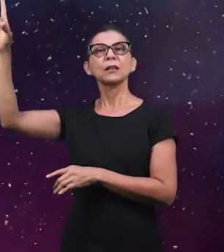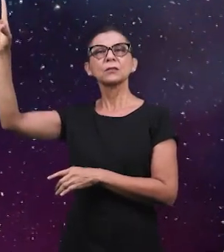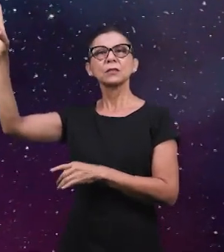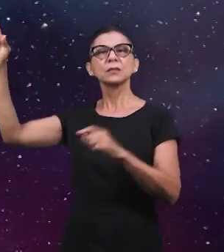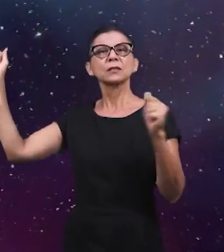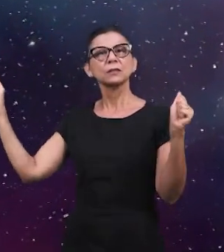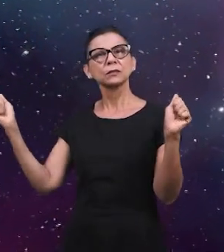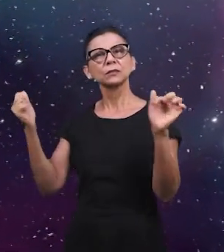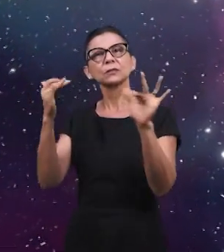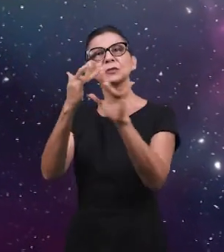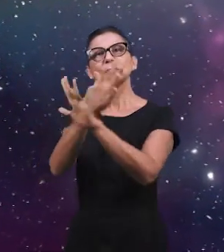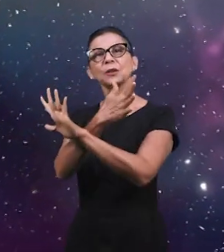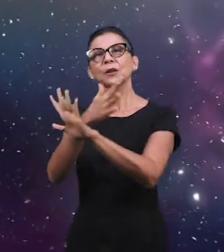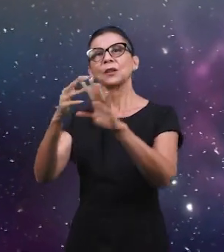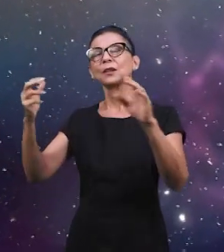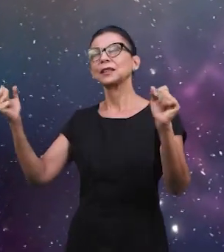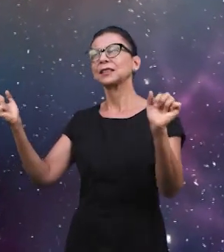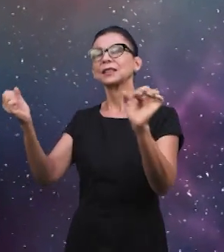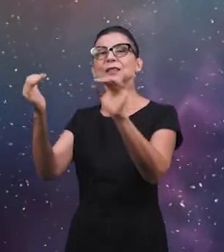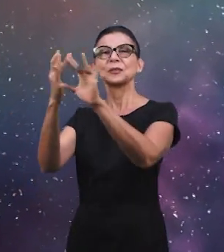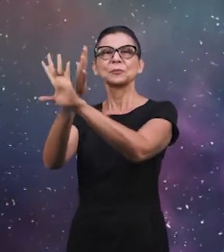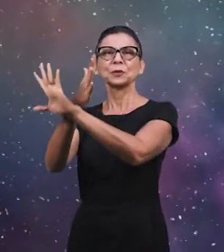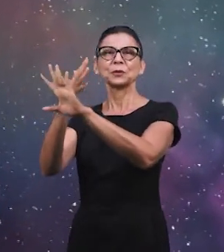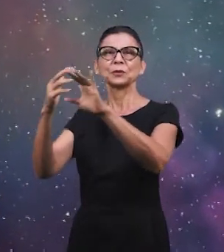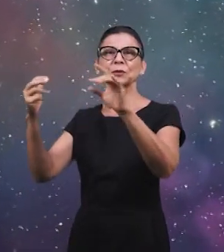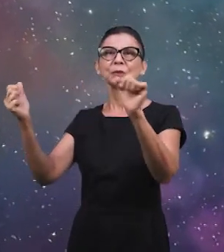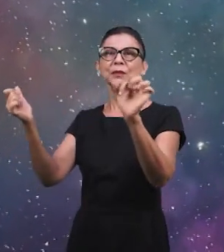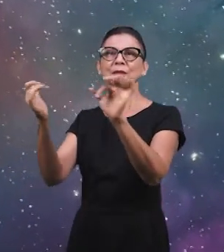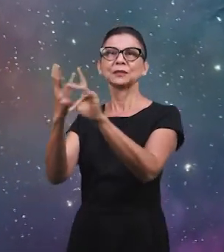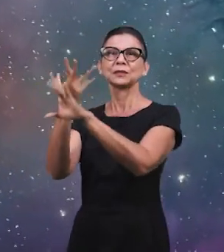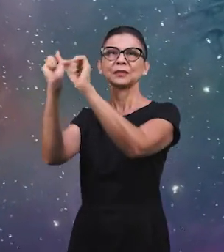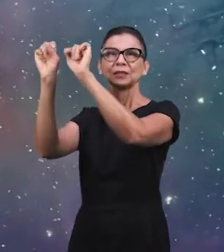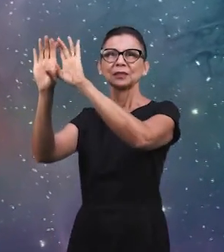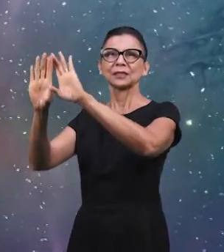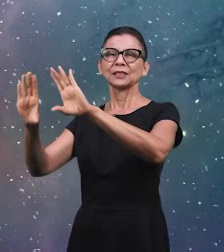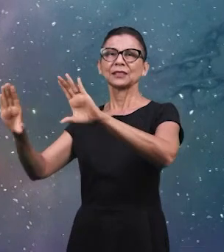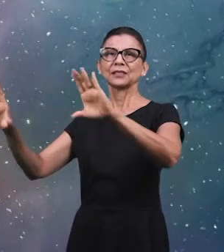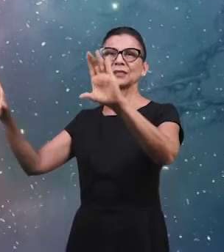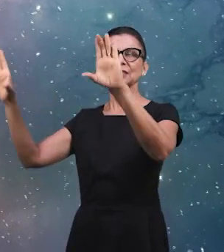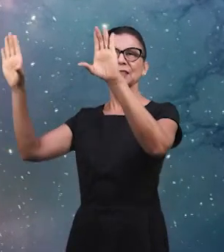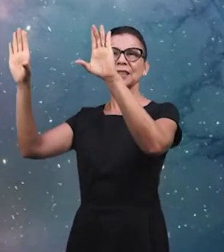Богу воздадим славу, поскольку с небес